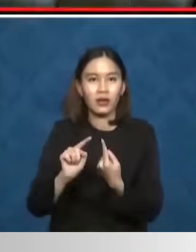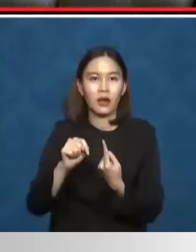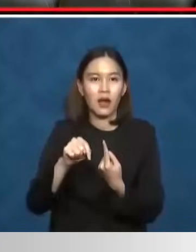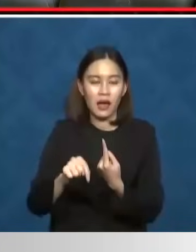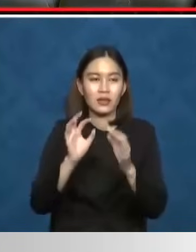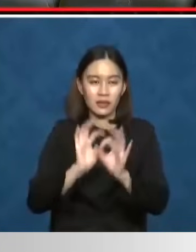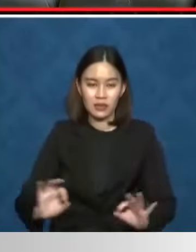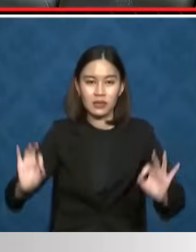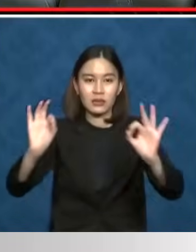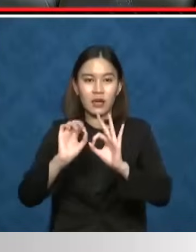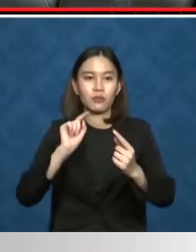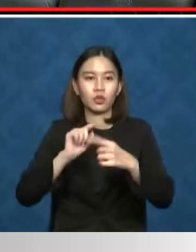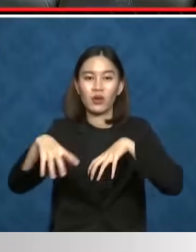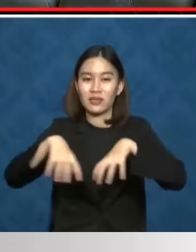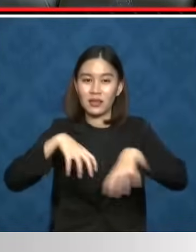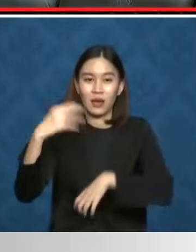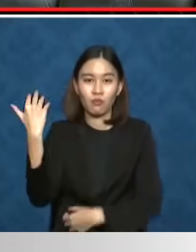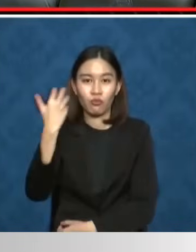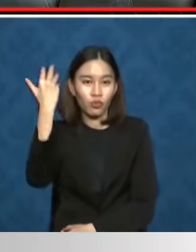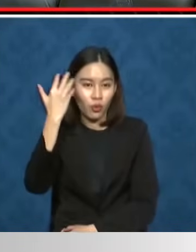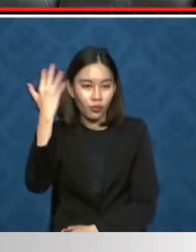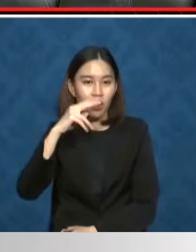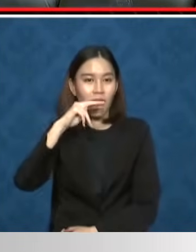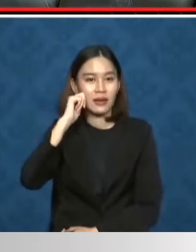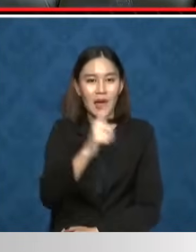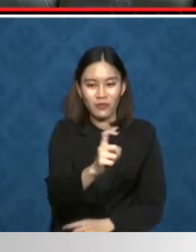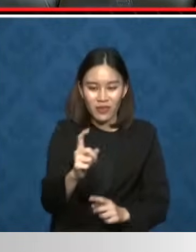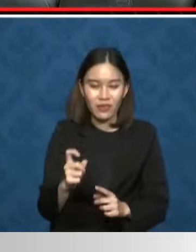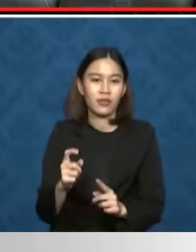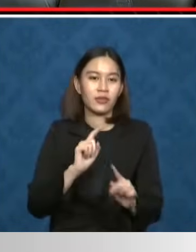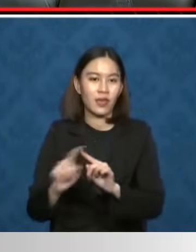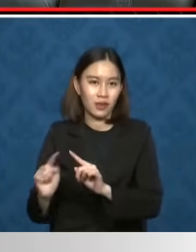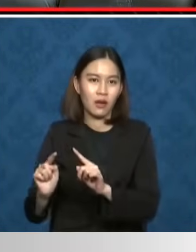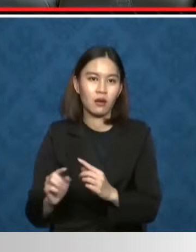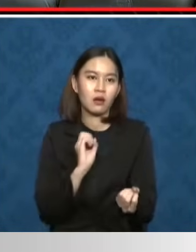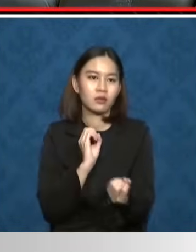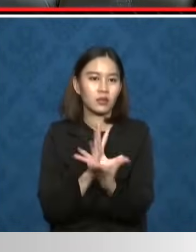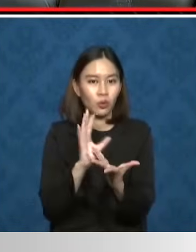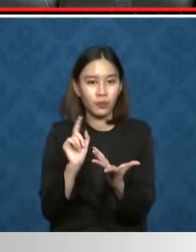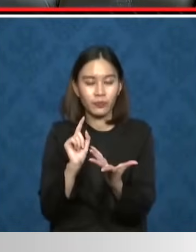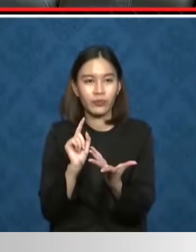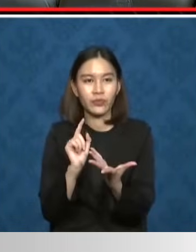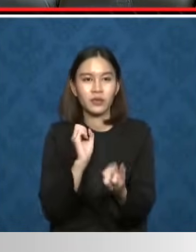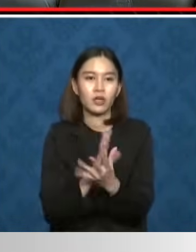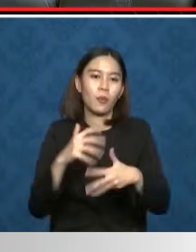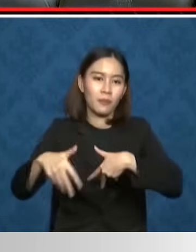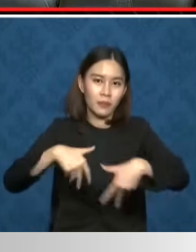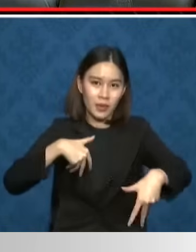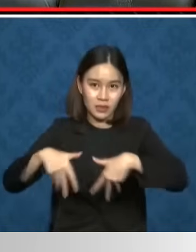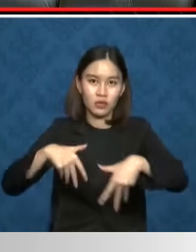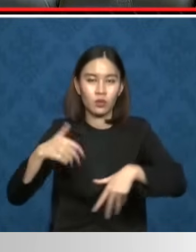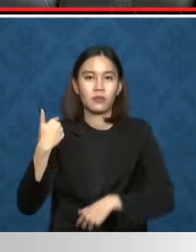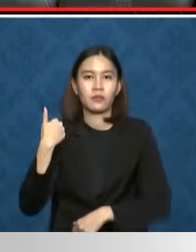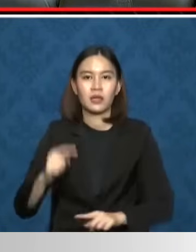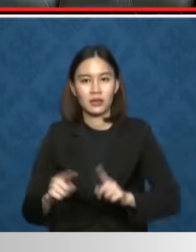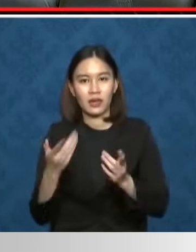ป็นส่วนสำคัญในการจัดการมลพิษทางอากาศน้ำเสียและด้านอื่นๆซึ่งส่งผลกระทบต่อพี่น้องประชาชนอย่างมากแ